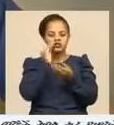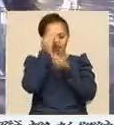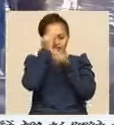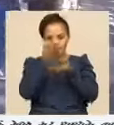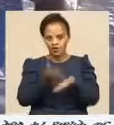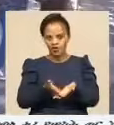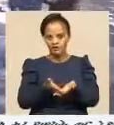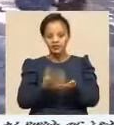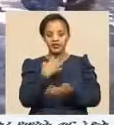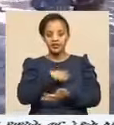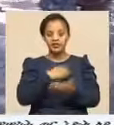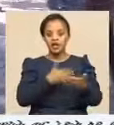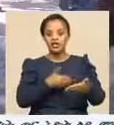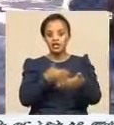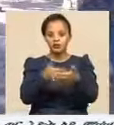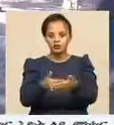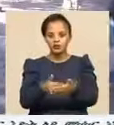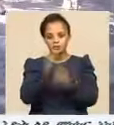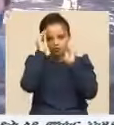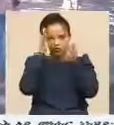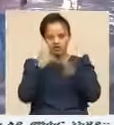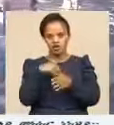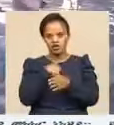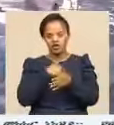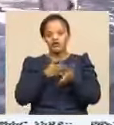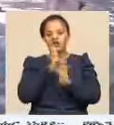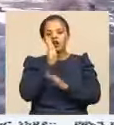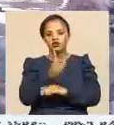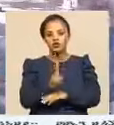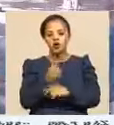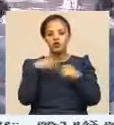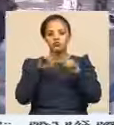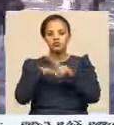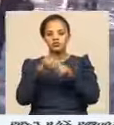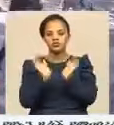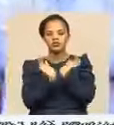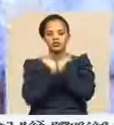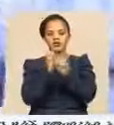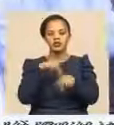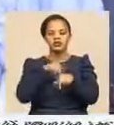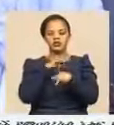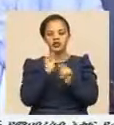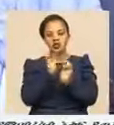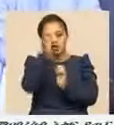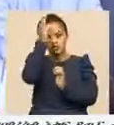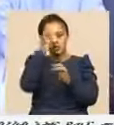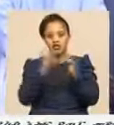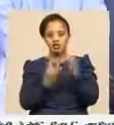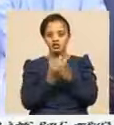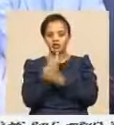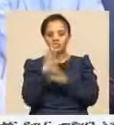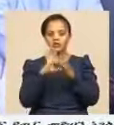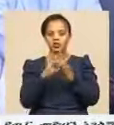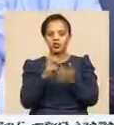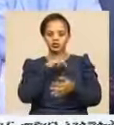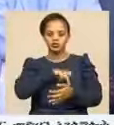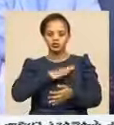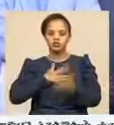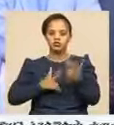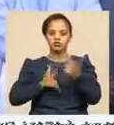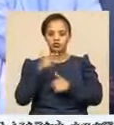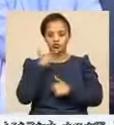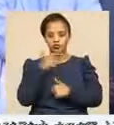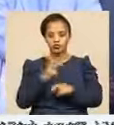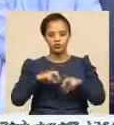አስታውቋል። ቅሬታ አቅራቢዎቹ መምህራን ያለኛ ይሁንታ ነው ከአዋጁ ውጪ የብልጽግና ፓርቲና የሃዲያ ልማት ማህበር ከደሞዛችን ላይ የሚቆረጠው